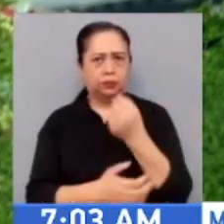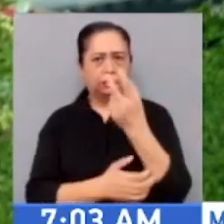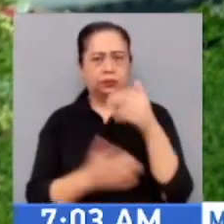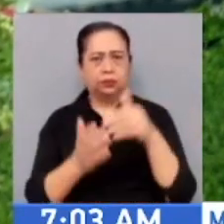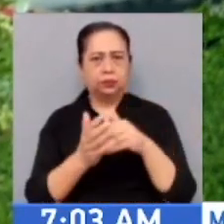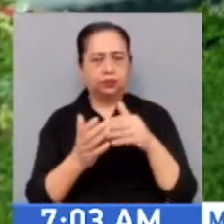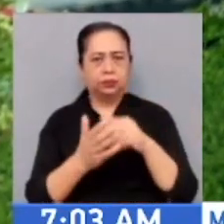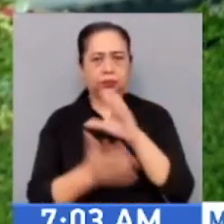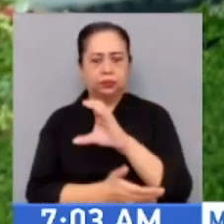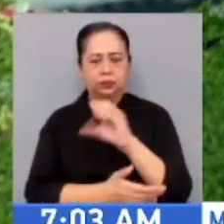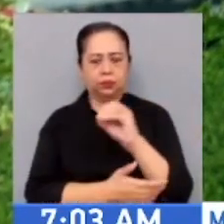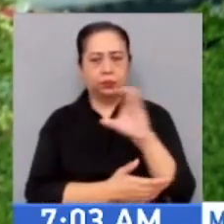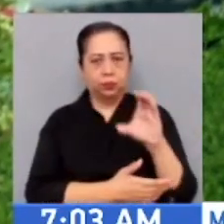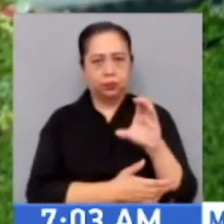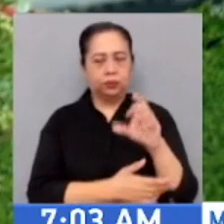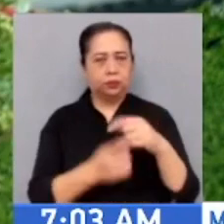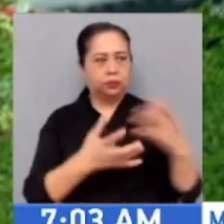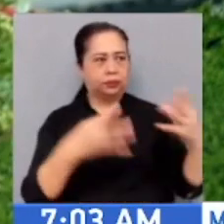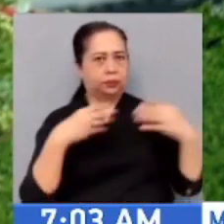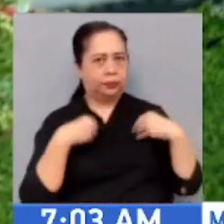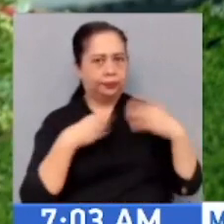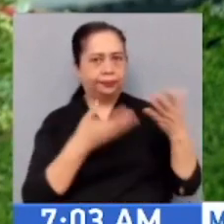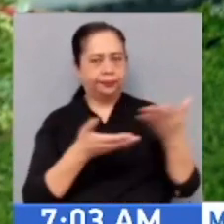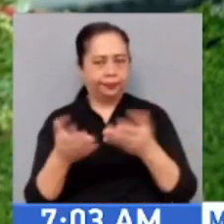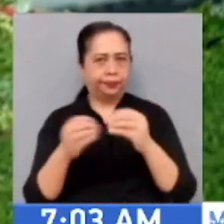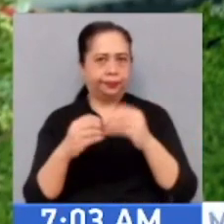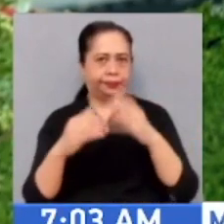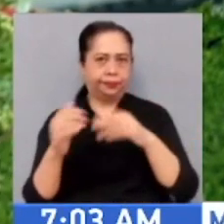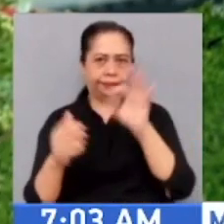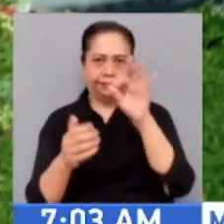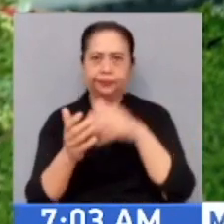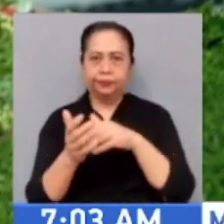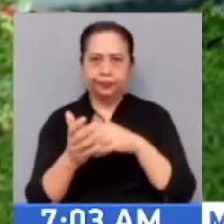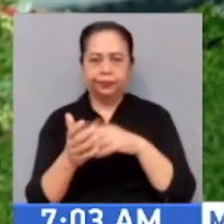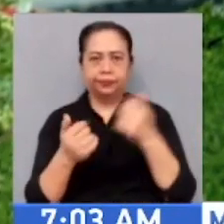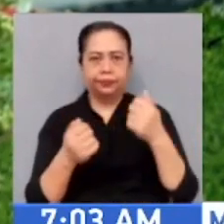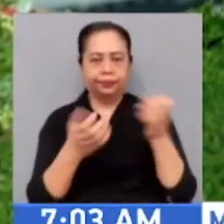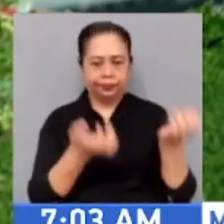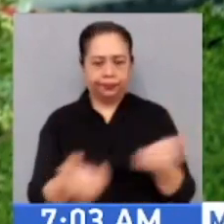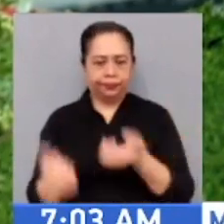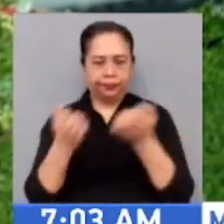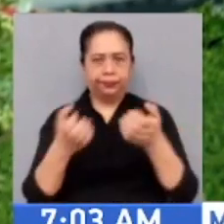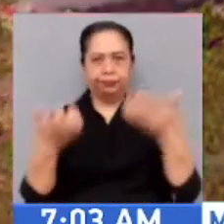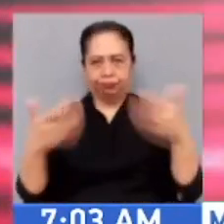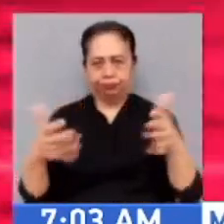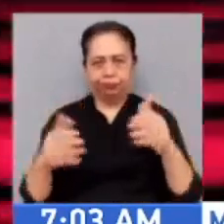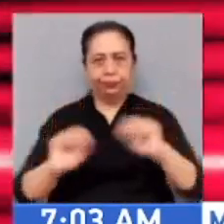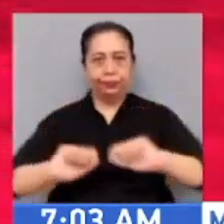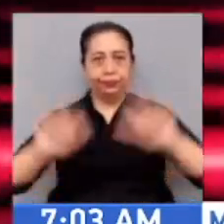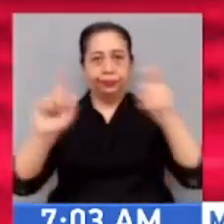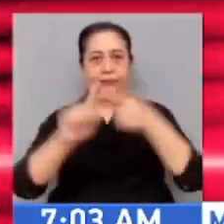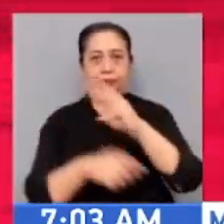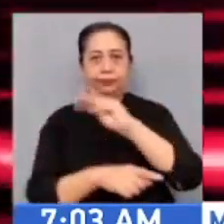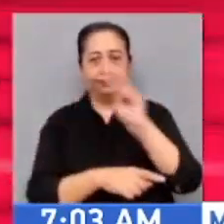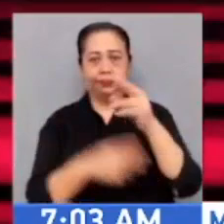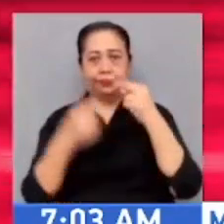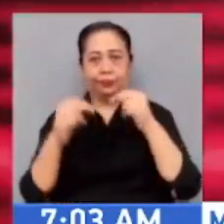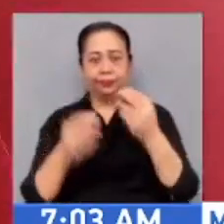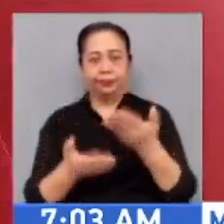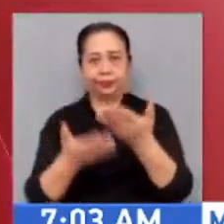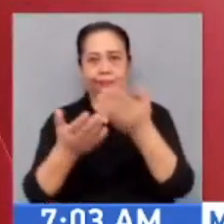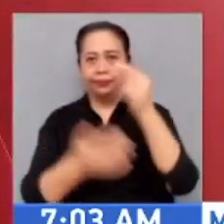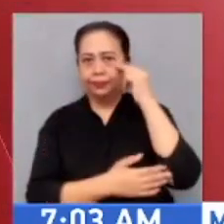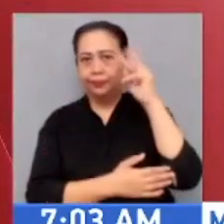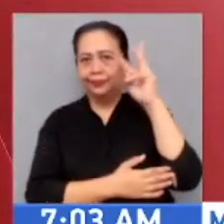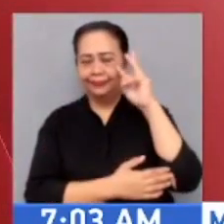na natanggap na nila. Mahigit 9,000 naman ang kanilang na-encode na. Live na sa Maynila, may unang balita si Nico Wahe. Nico.